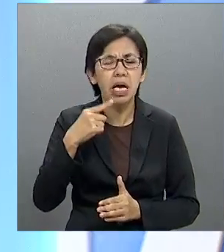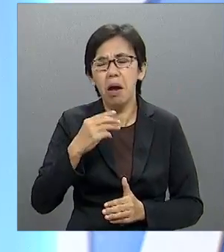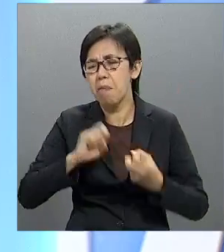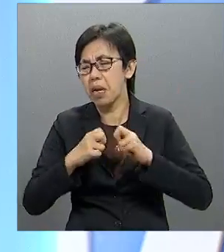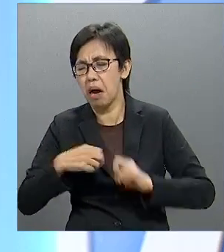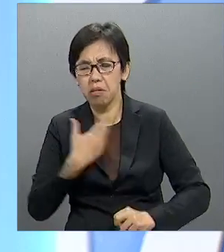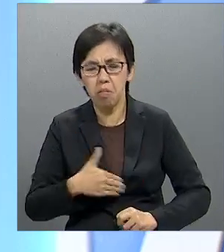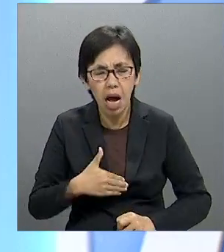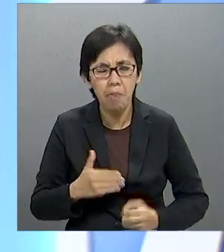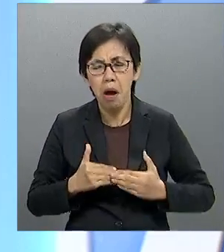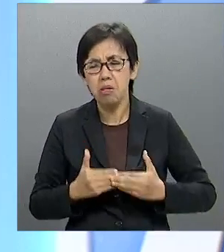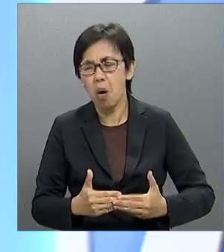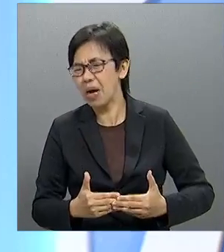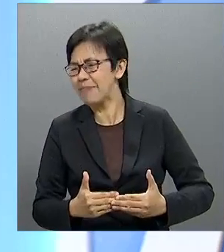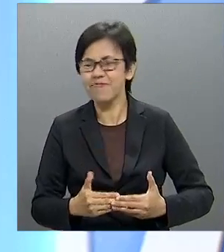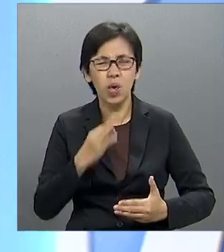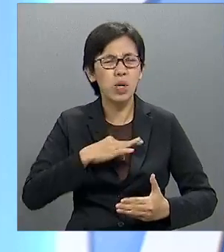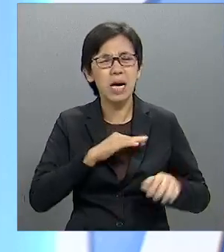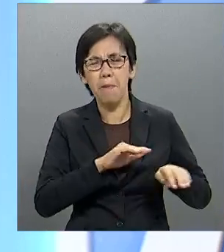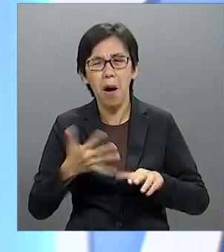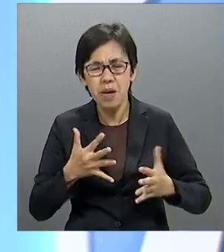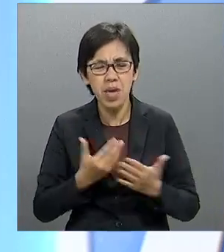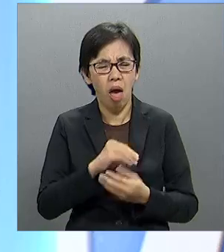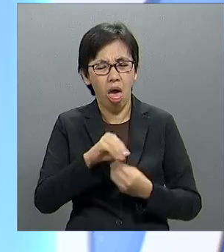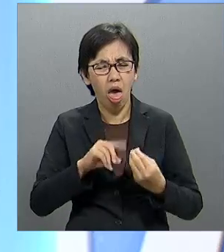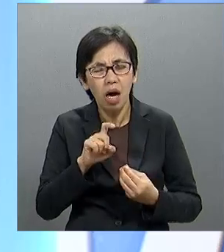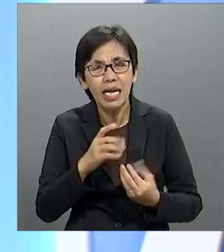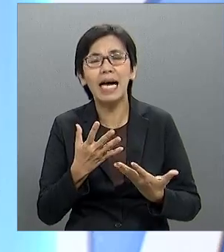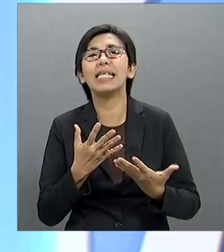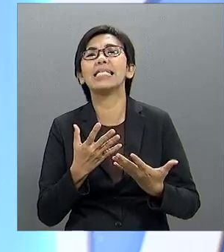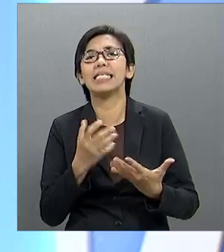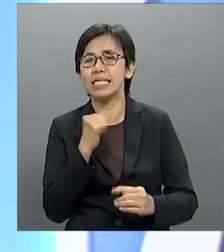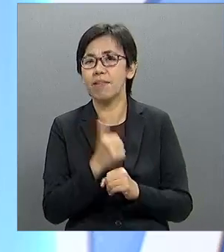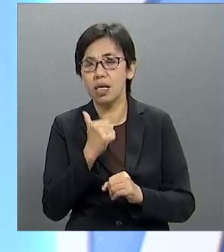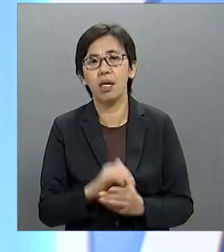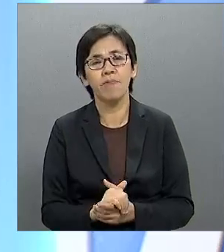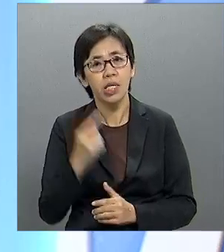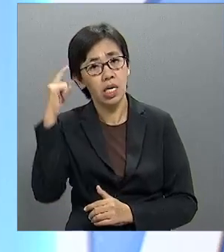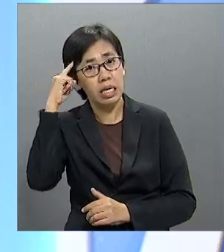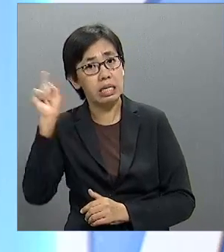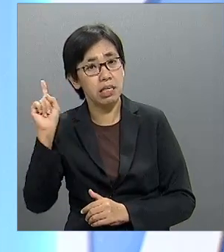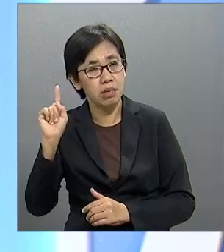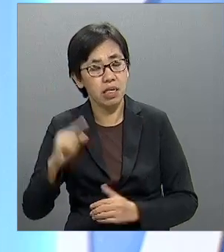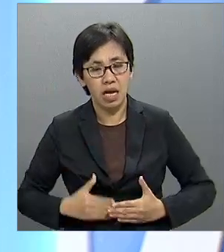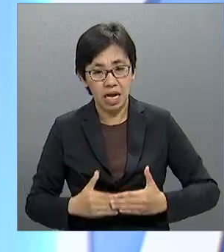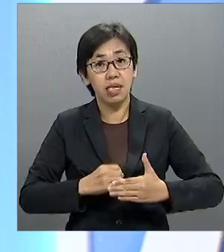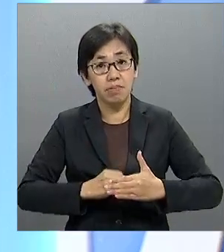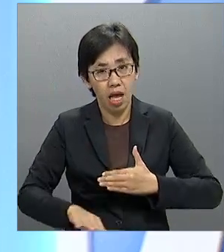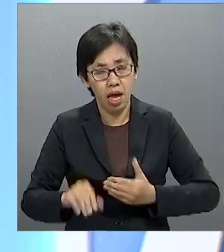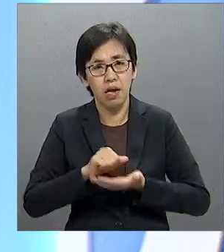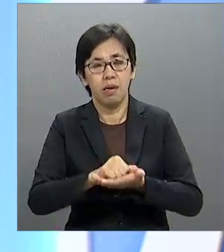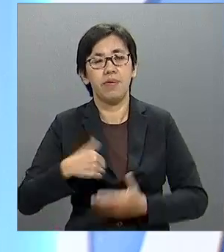เพราะมีการออกมาร่วมกันเรียกร้องอีกหนึ่งมุมมองที่น่าสนใจก็คือมองกันว่าการทำแท้งควรจะเป็นบริการสุขภาพ